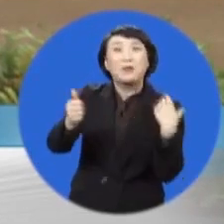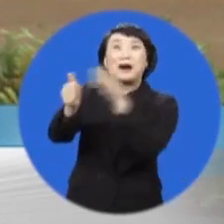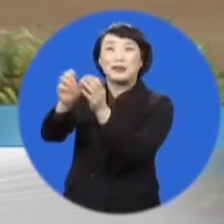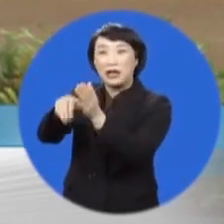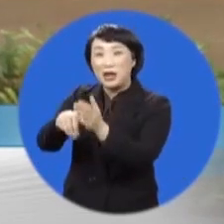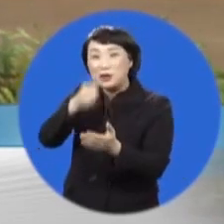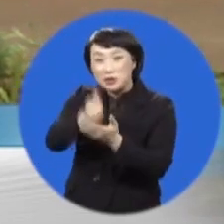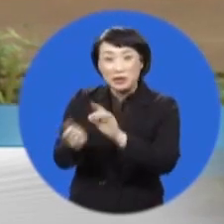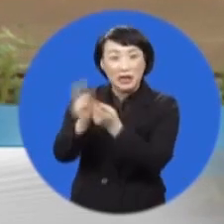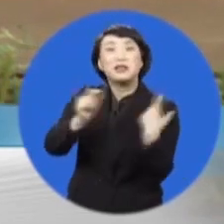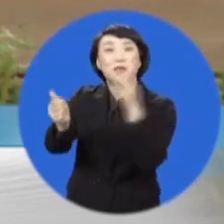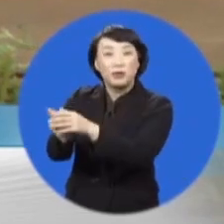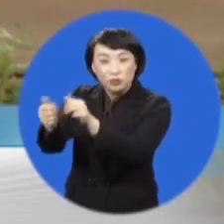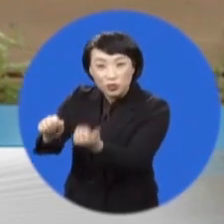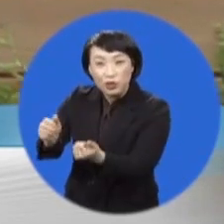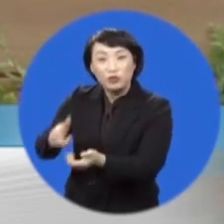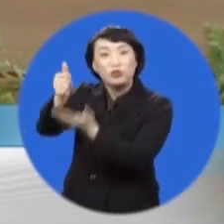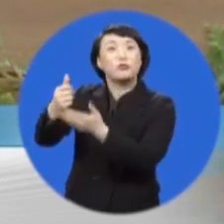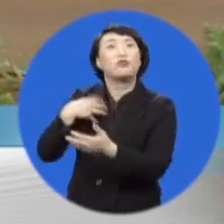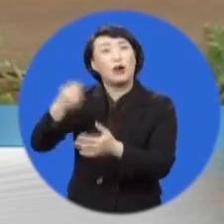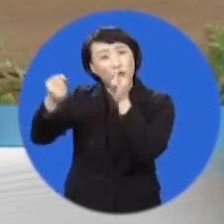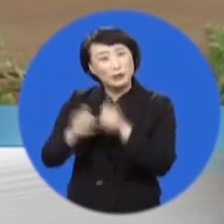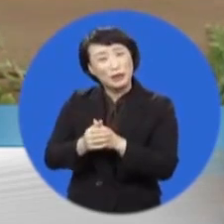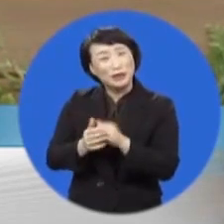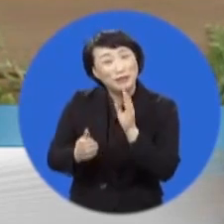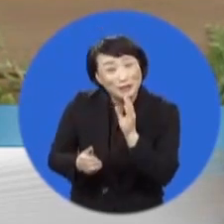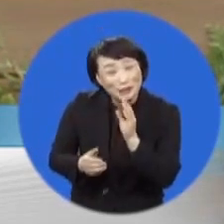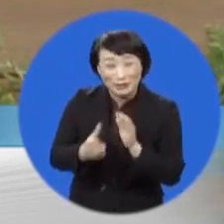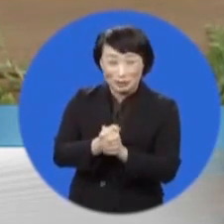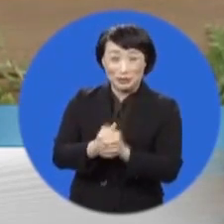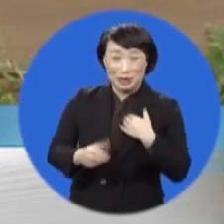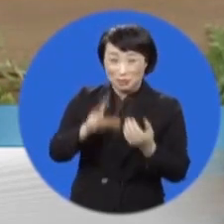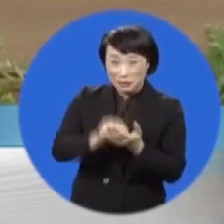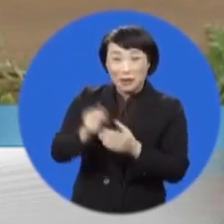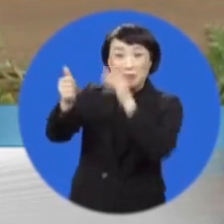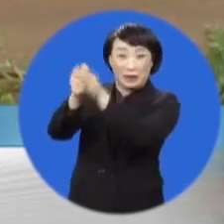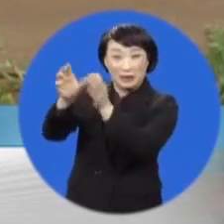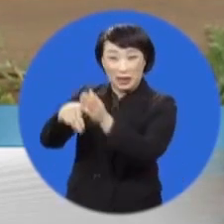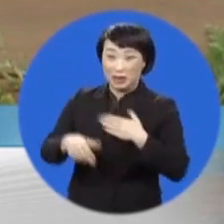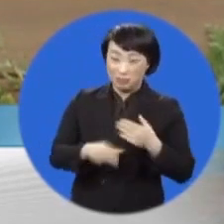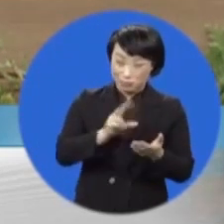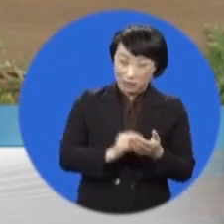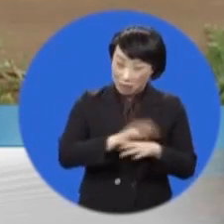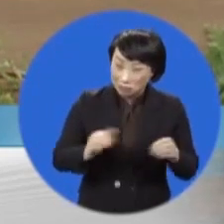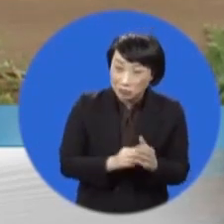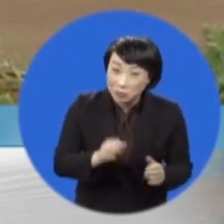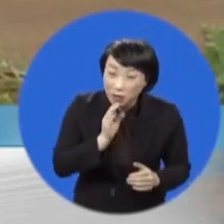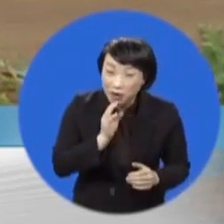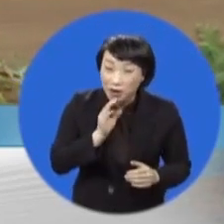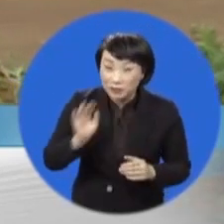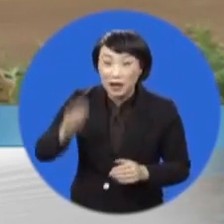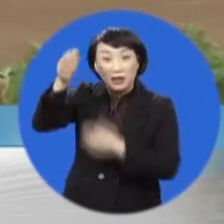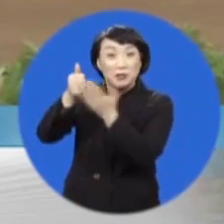죄를 짊어지고 죽어야 할 주님이 분 합니다 제 2부 낸 문제를 내몰 때 남은 문제 3 해결되지만 고